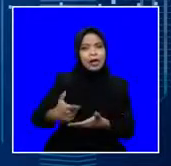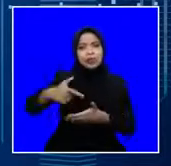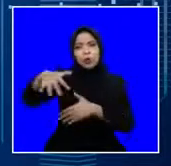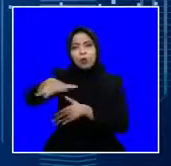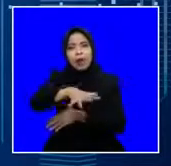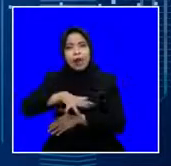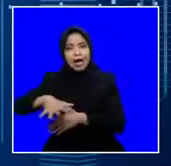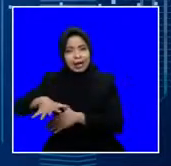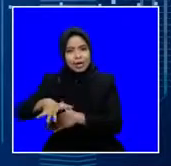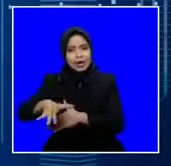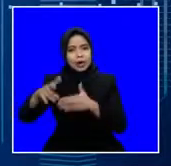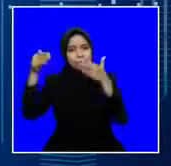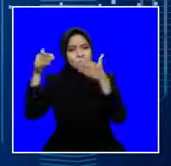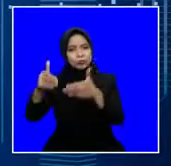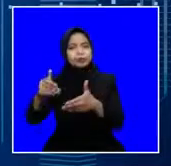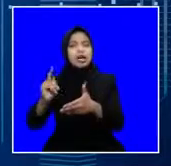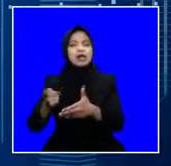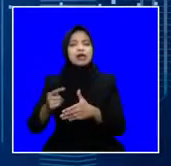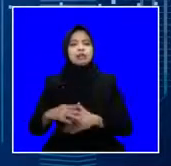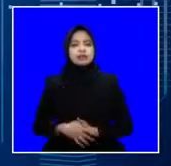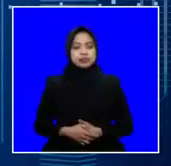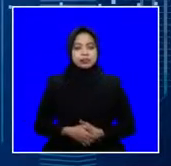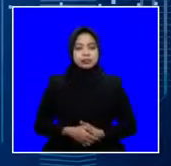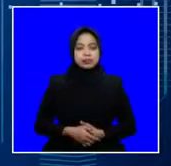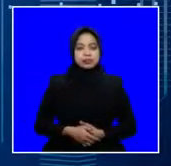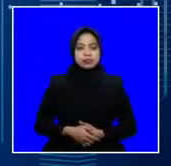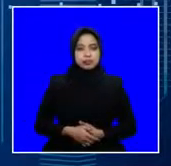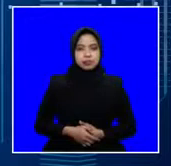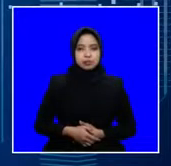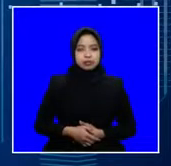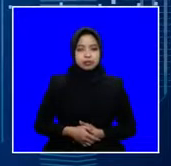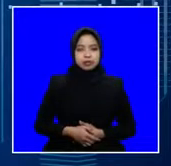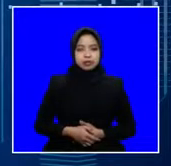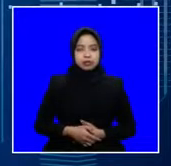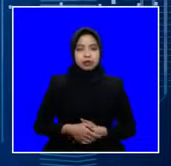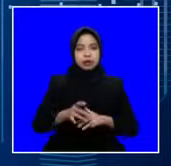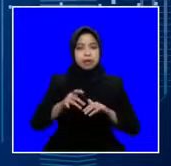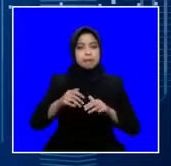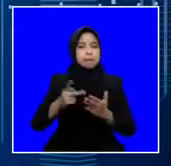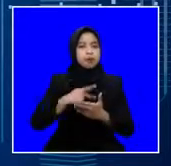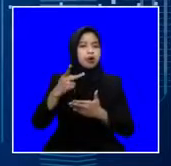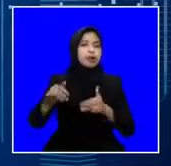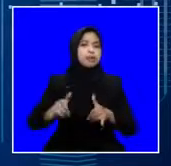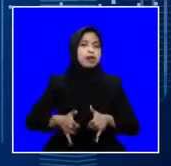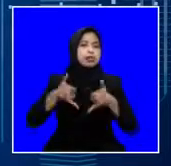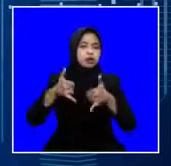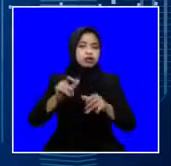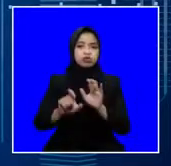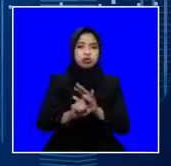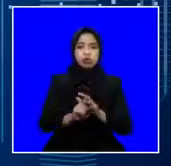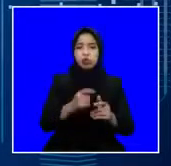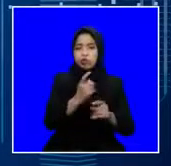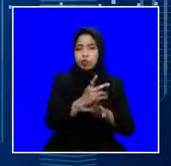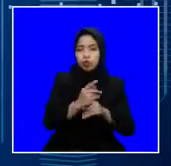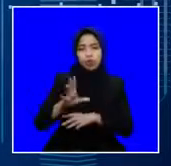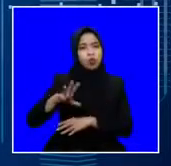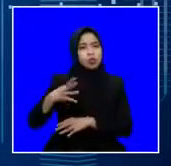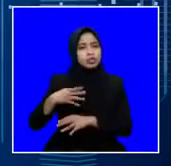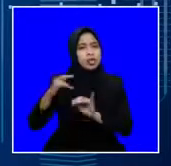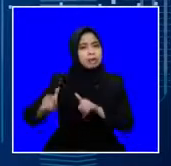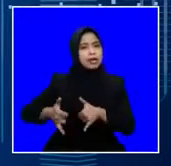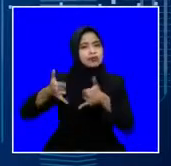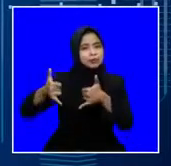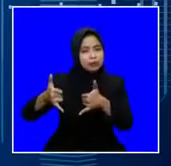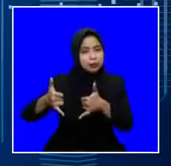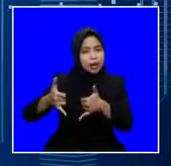area prioritas-prioritas tertentu. Untuk program-program beasiswa seperti beasiswa guru, beasiswa dosen,